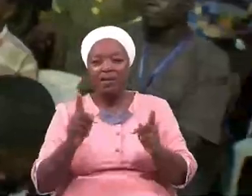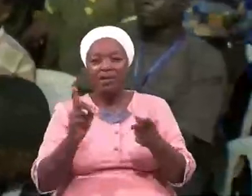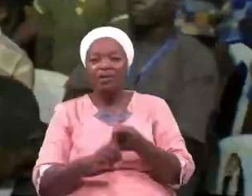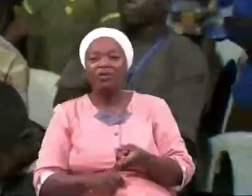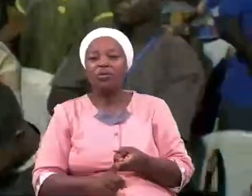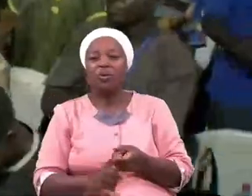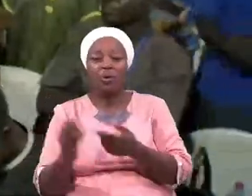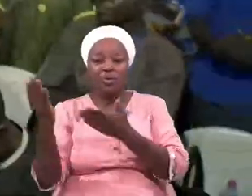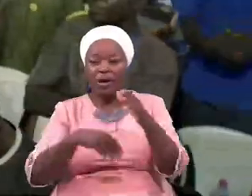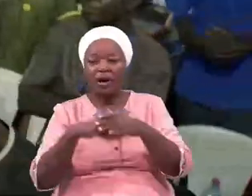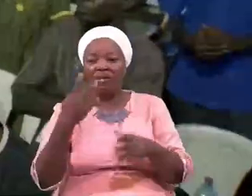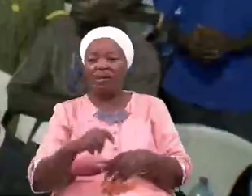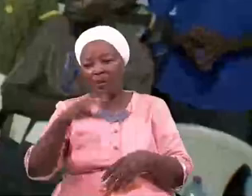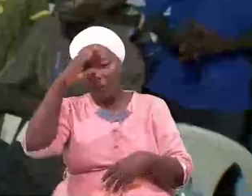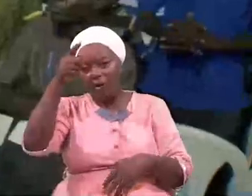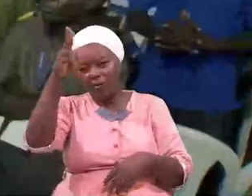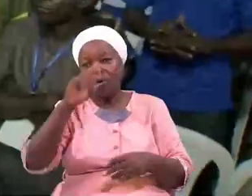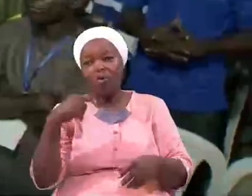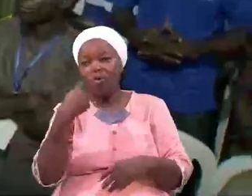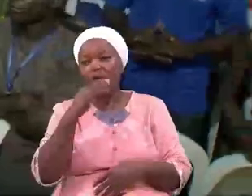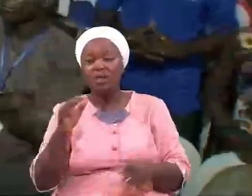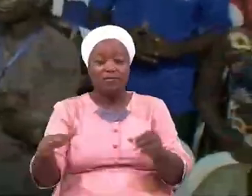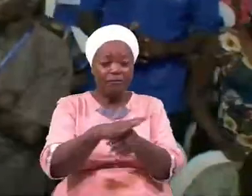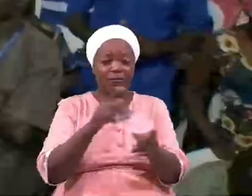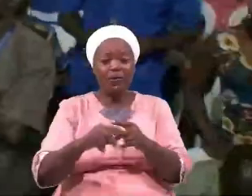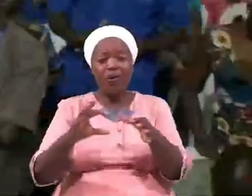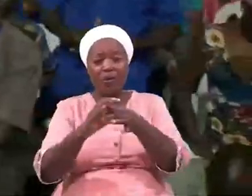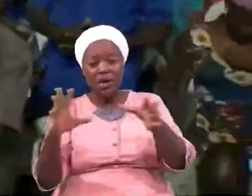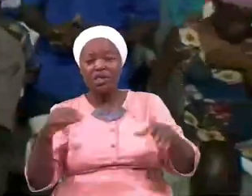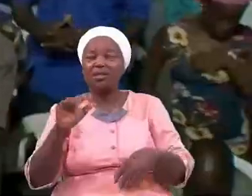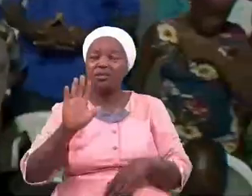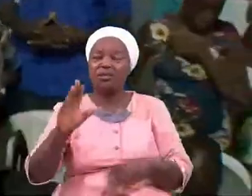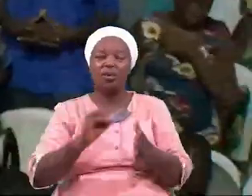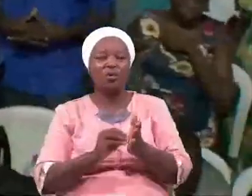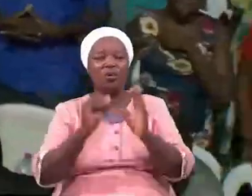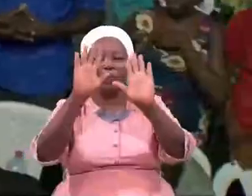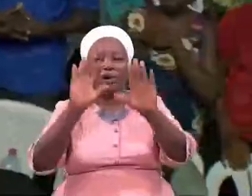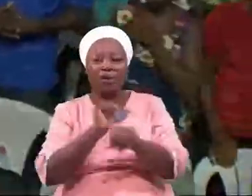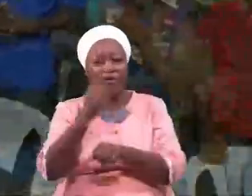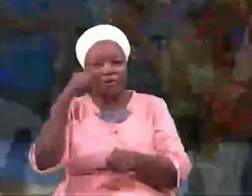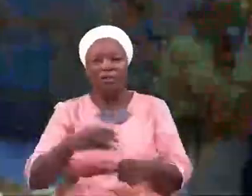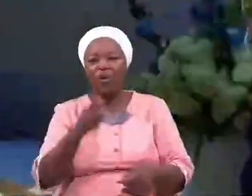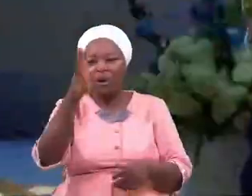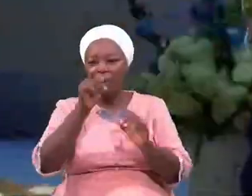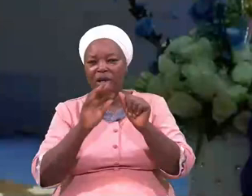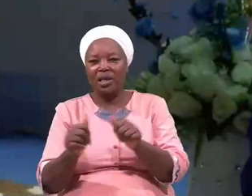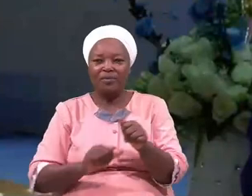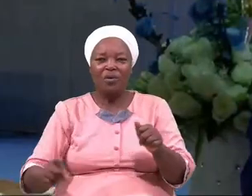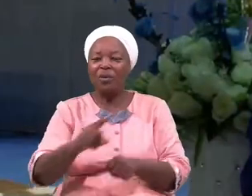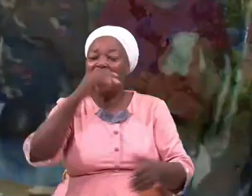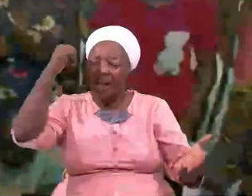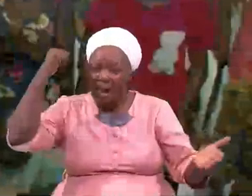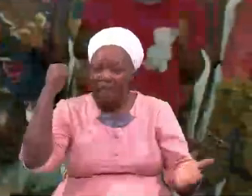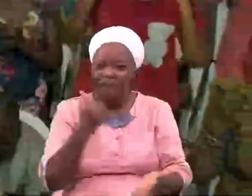privilège d'amener l'homme de Dieu qui est très chargé de faire délivrer, répandre votre